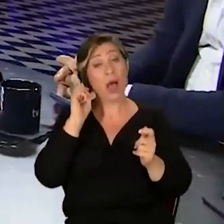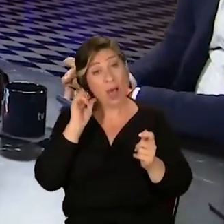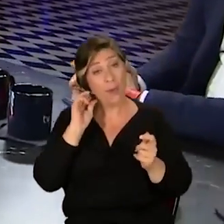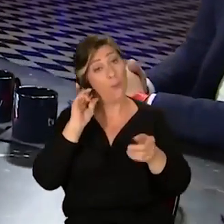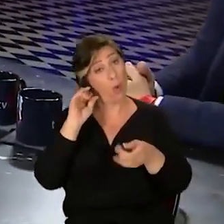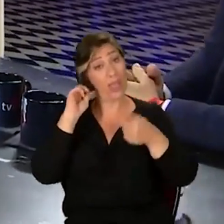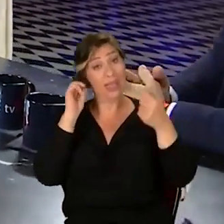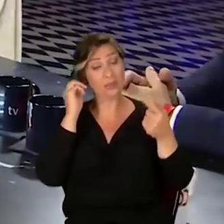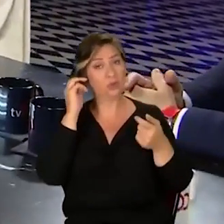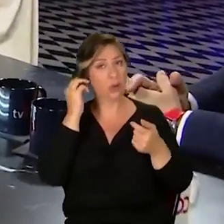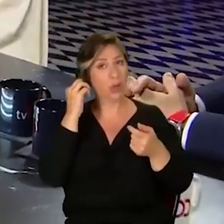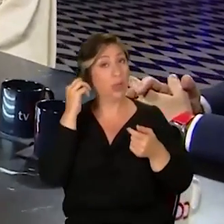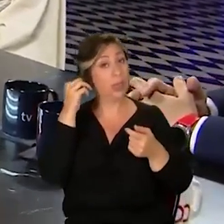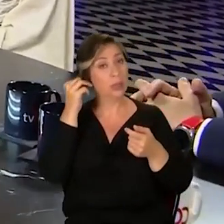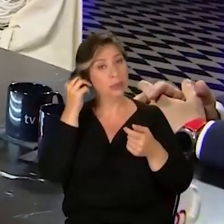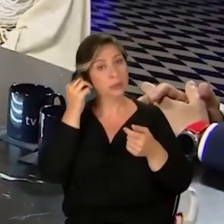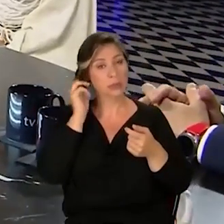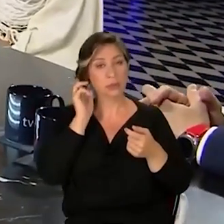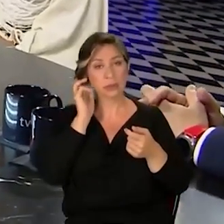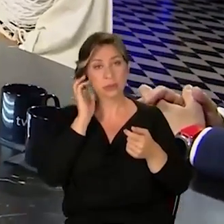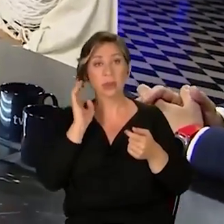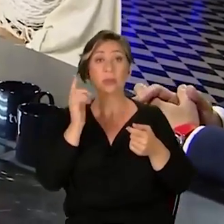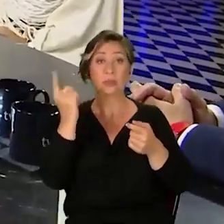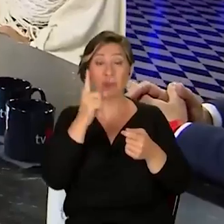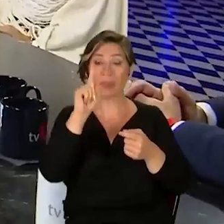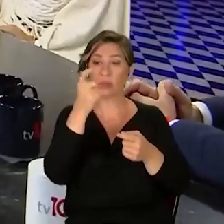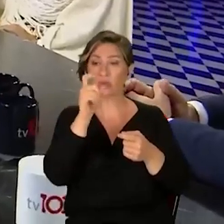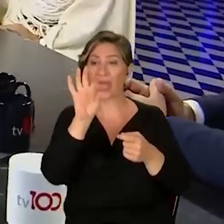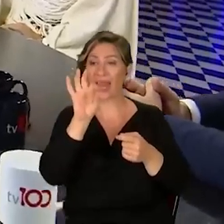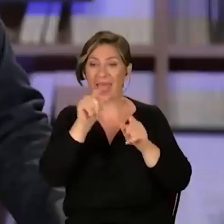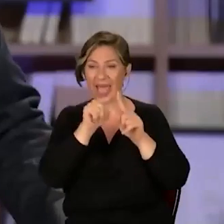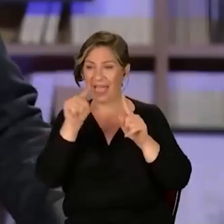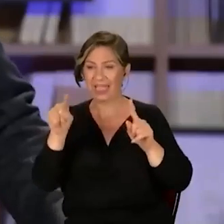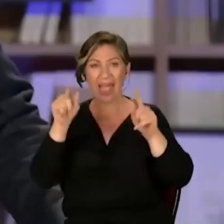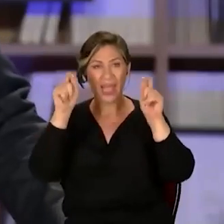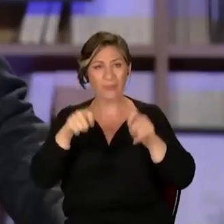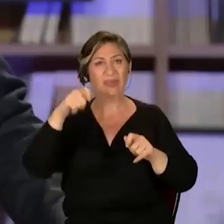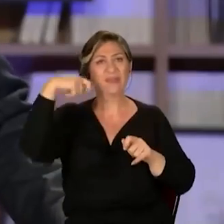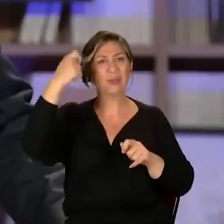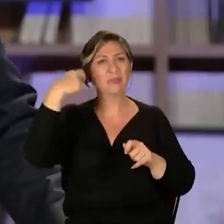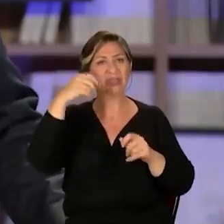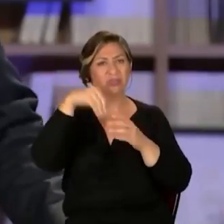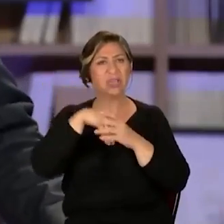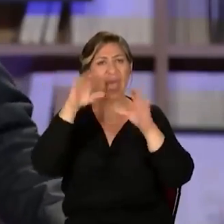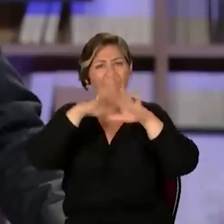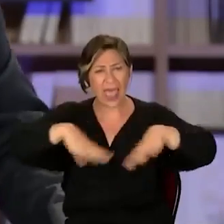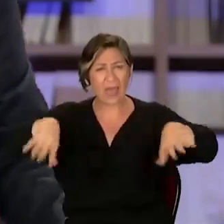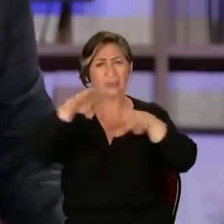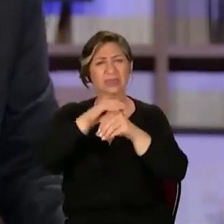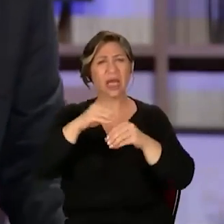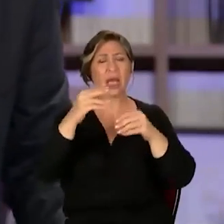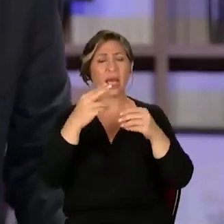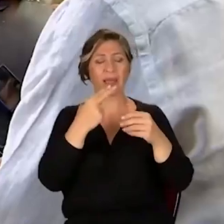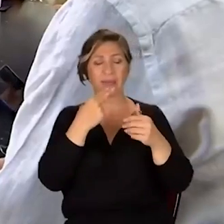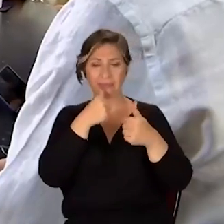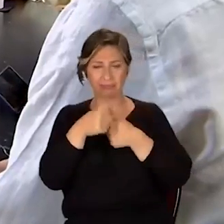böyle gelişti hayat. Bir de bunlar bize 1950'ye kadar yaptıkları filmlerde hepsinde karı